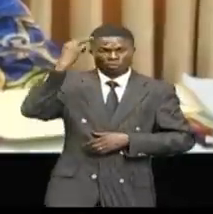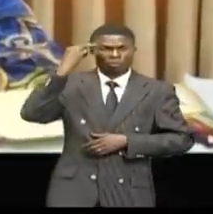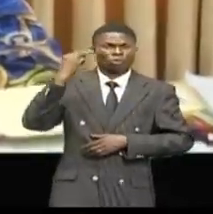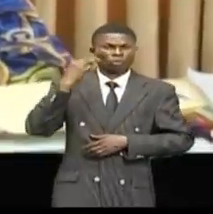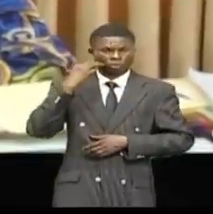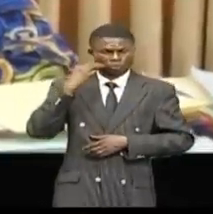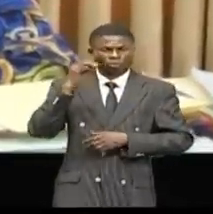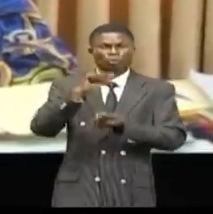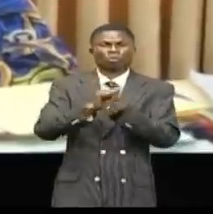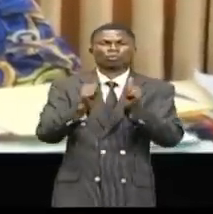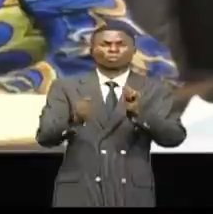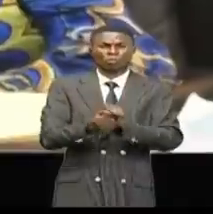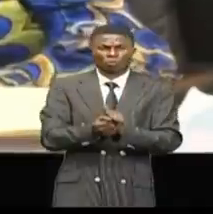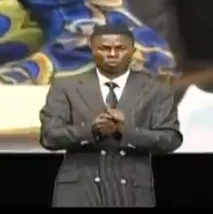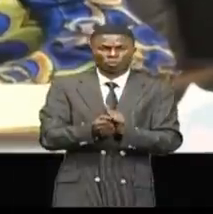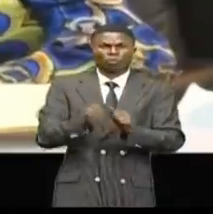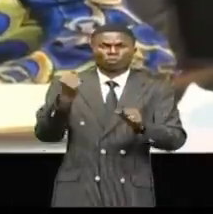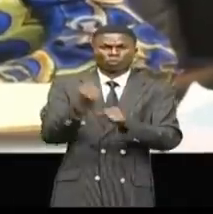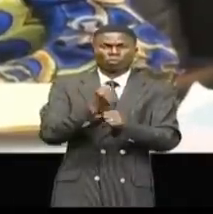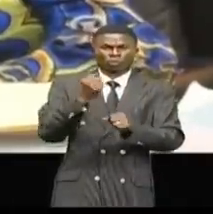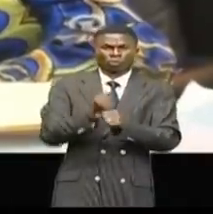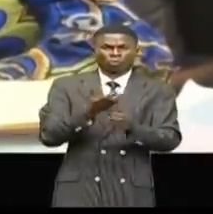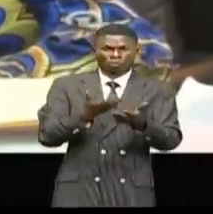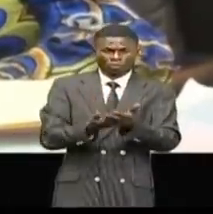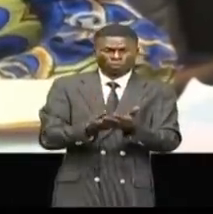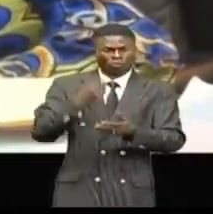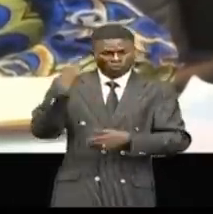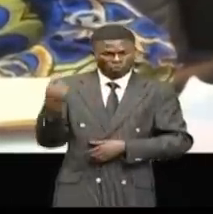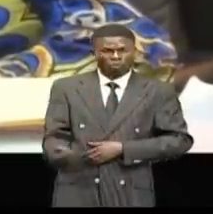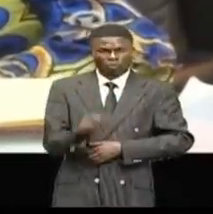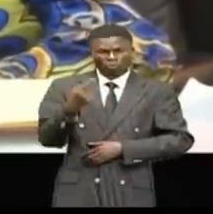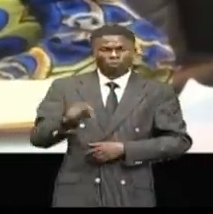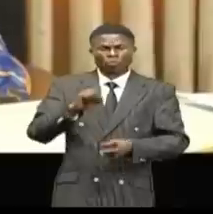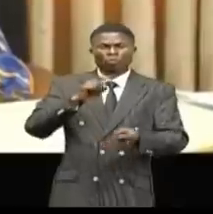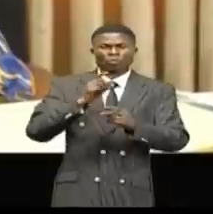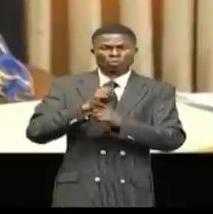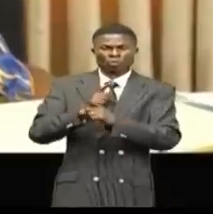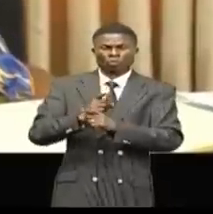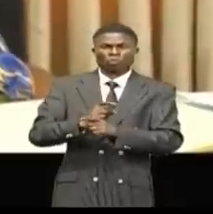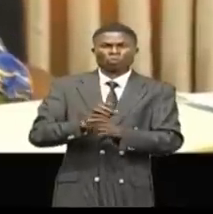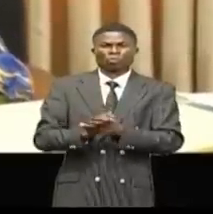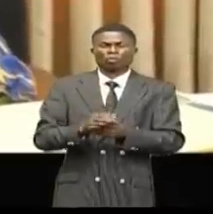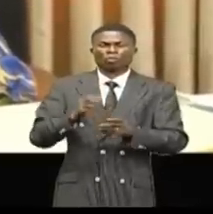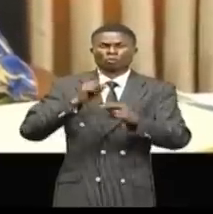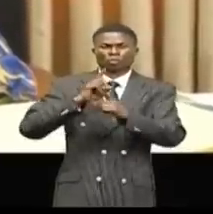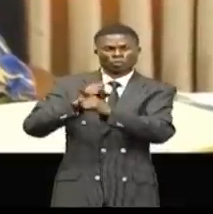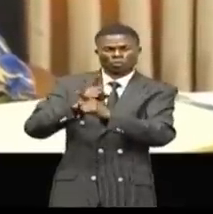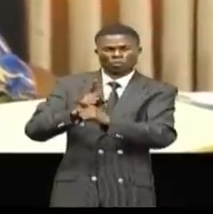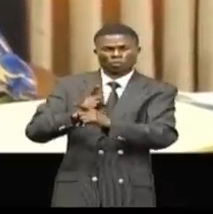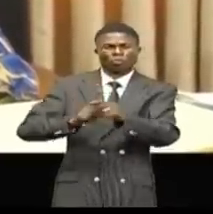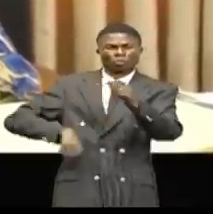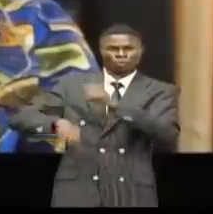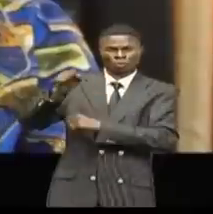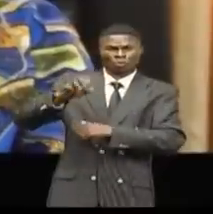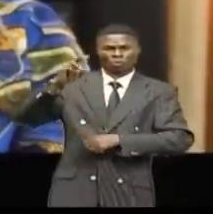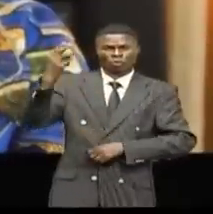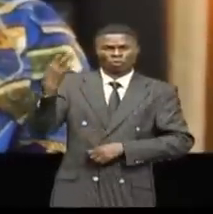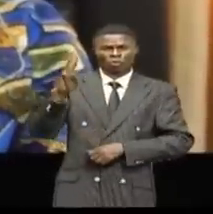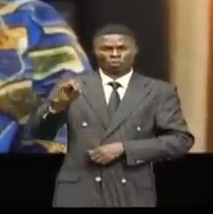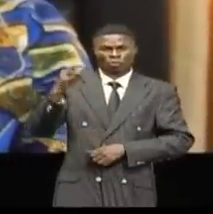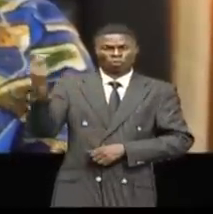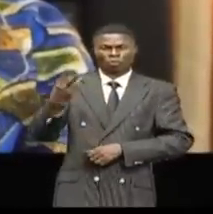de la situation opérationnelle consécutive à la récente offensive du M23